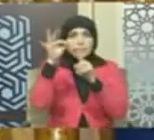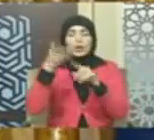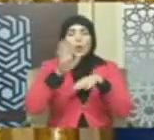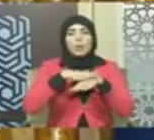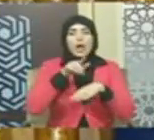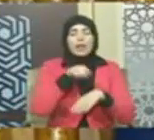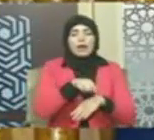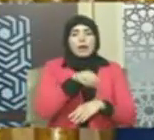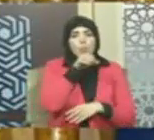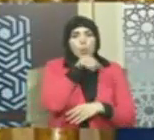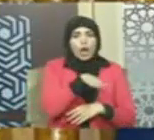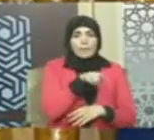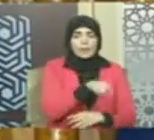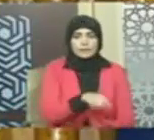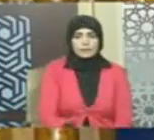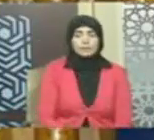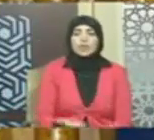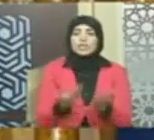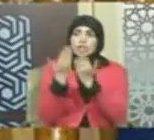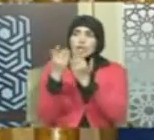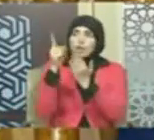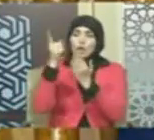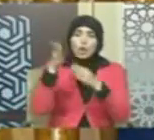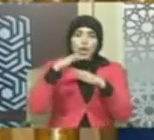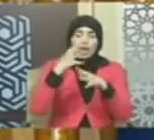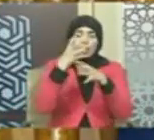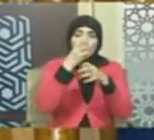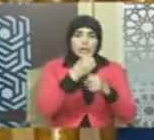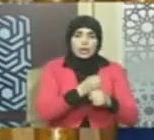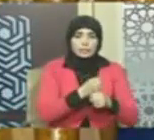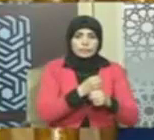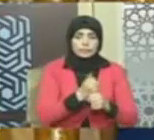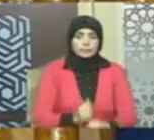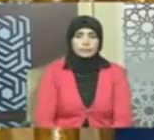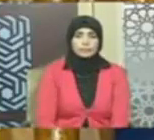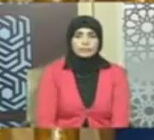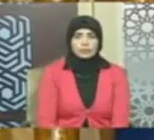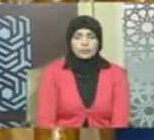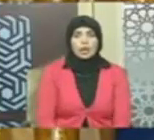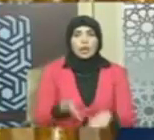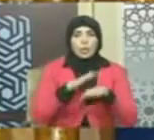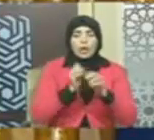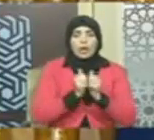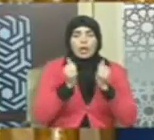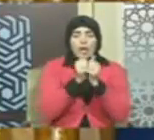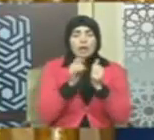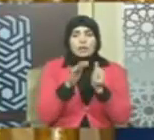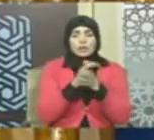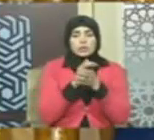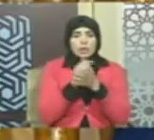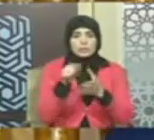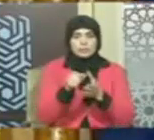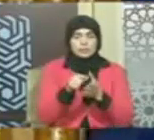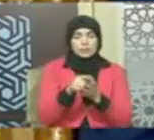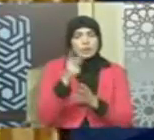سيدنا محمد صلى الله عليه وسلم وآله وصحبه